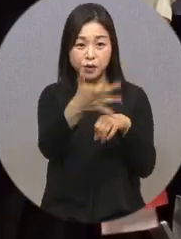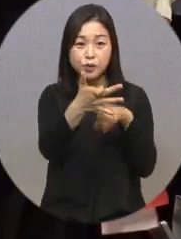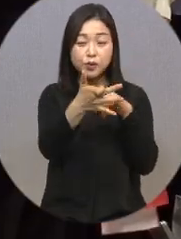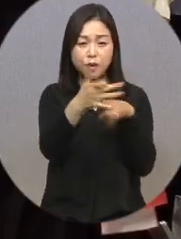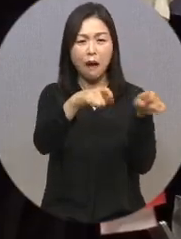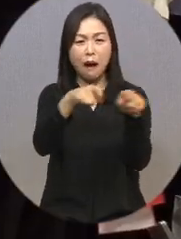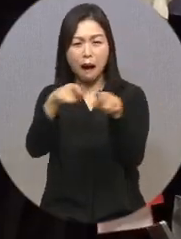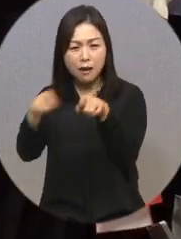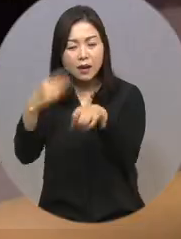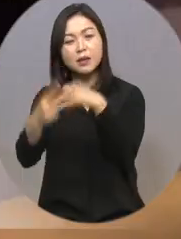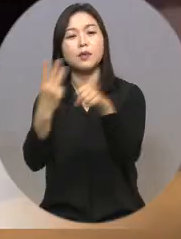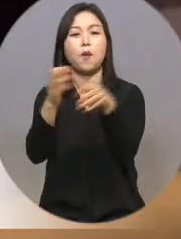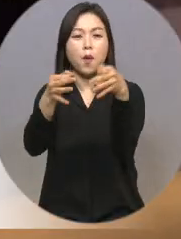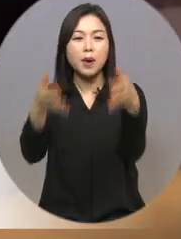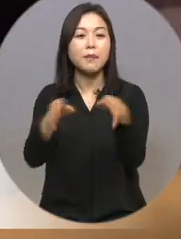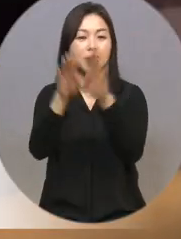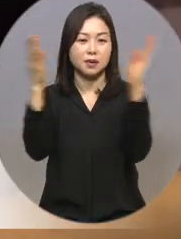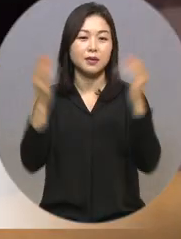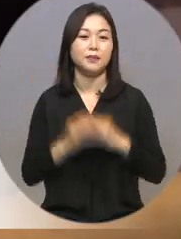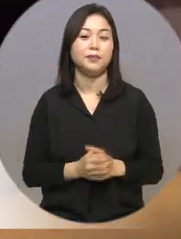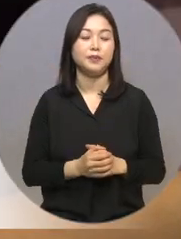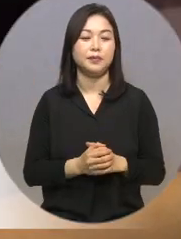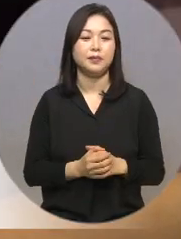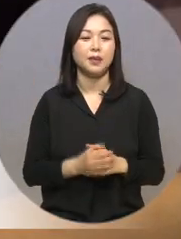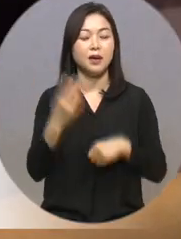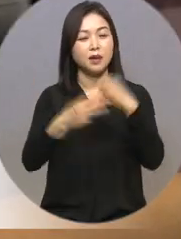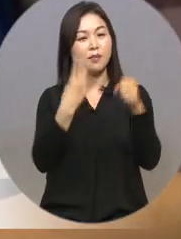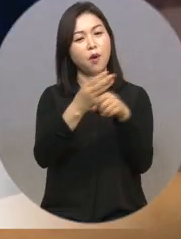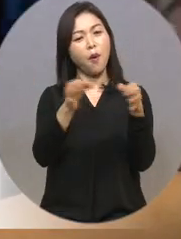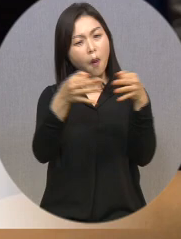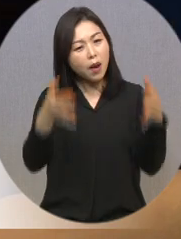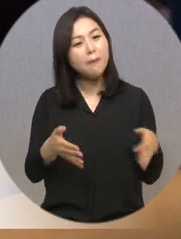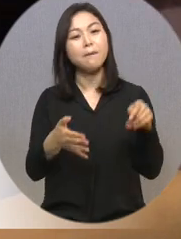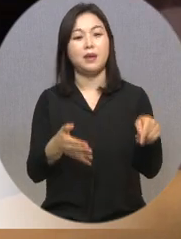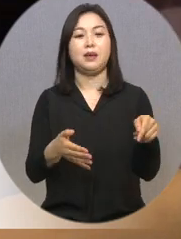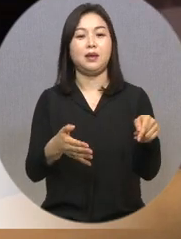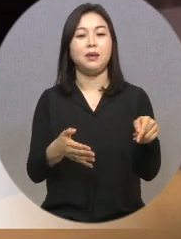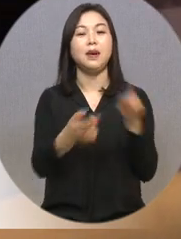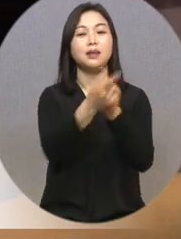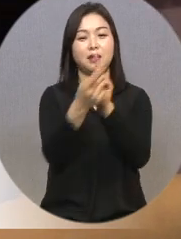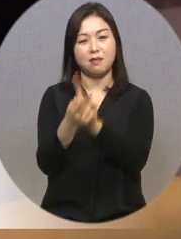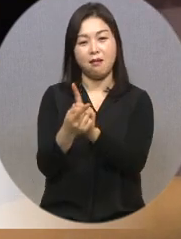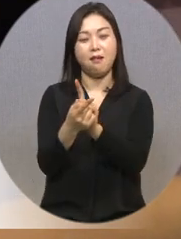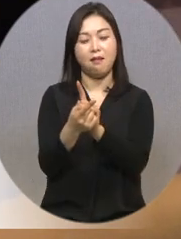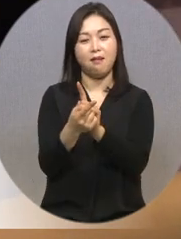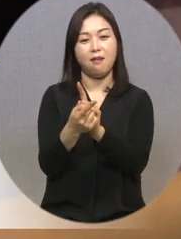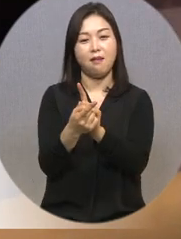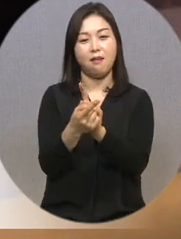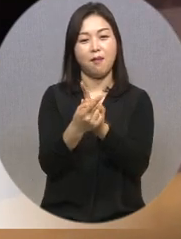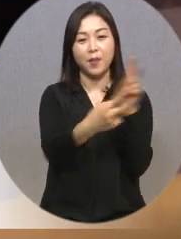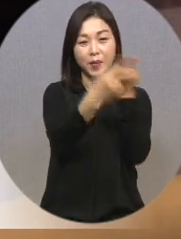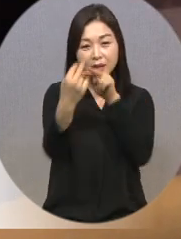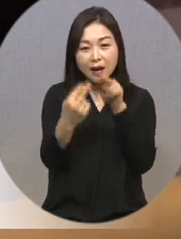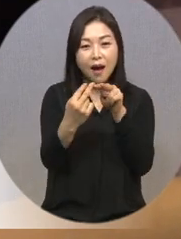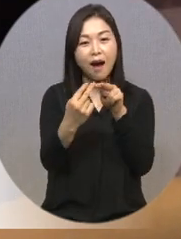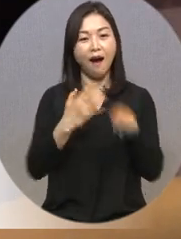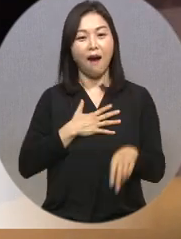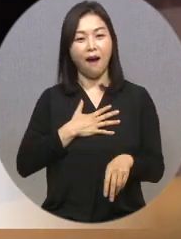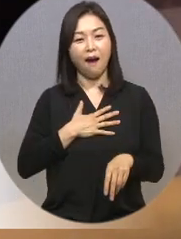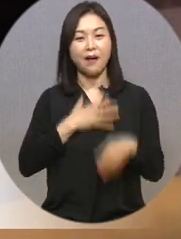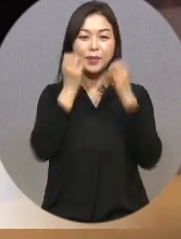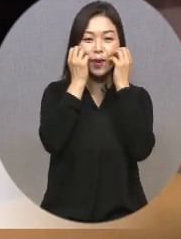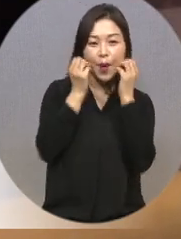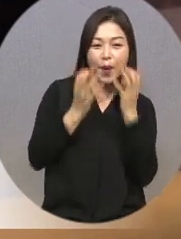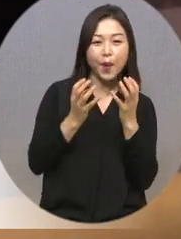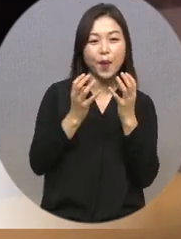만에 개최했습니다. 3년 만에 이렇게 만나서 같이 함께 하니까 밤에도 새롭고 내년부터는 보다